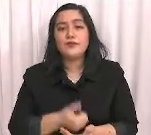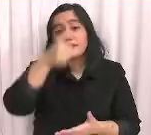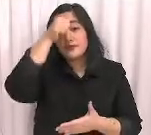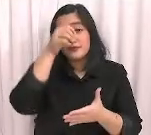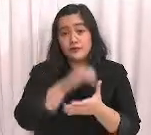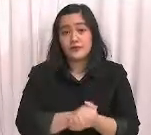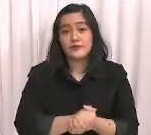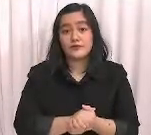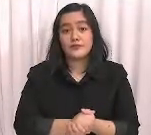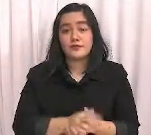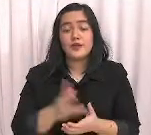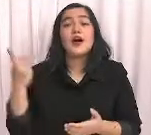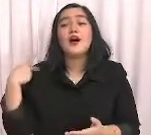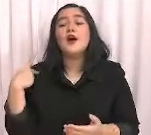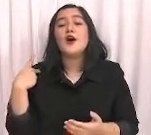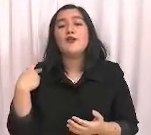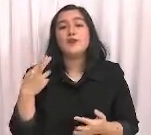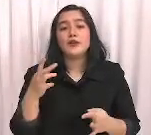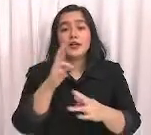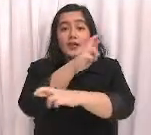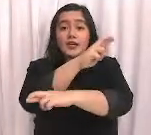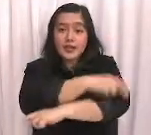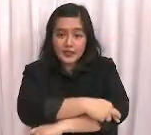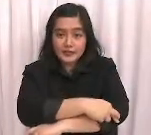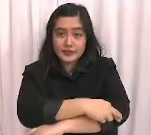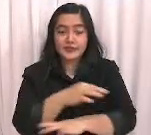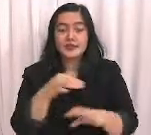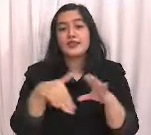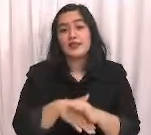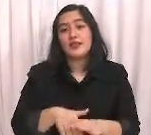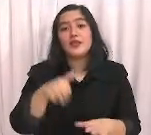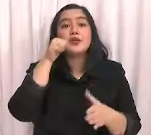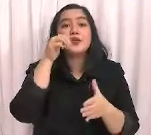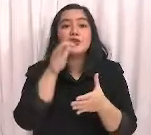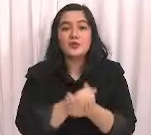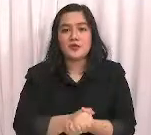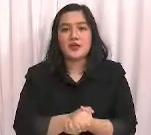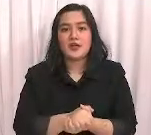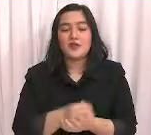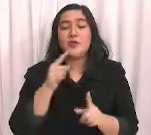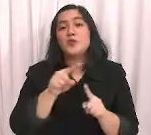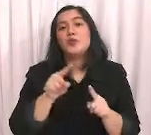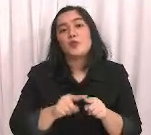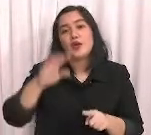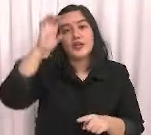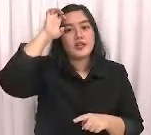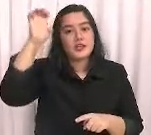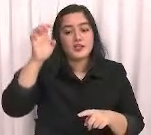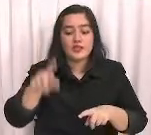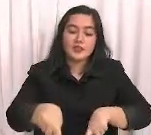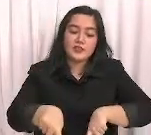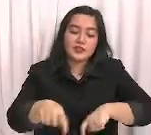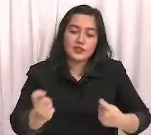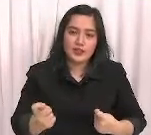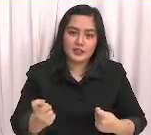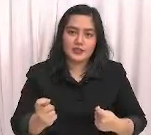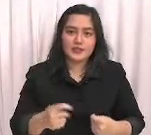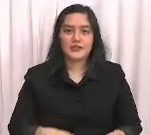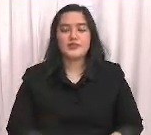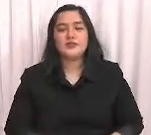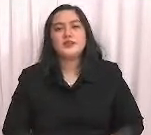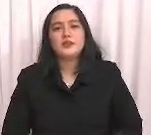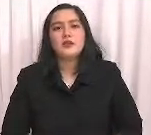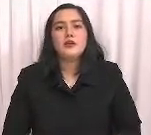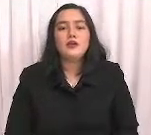nga makikita niyo mga kapatid, in this aspect mga kapatid, tingnan niyo karugtong ng 11. The heart of her husband